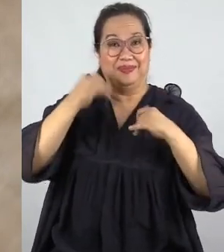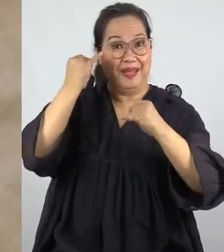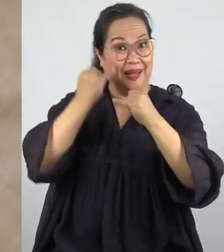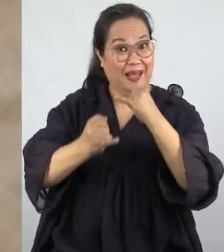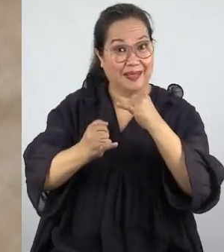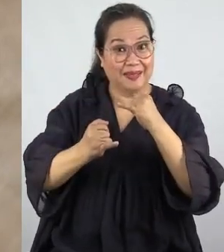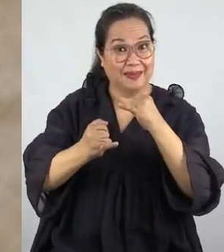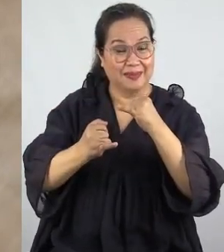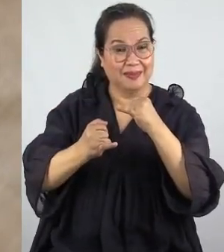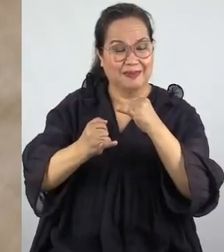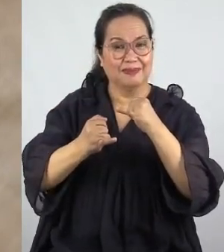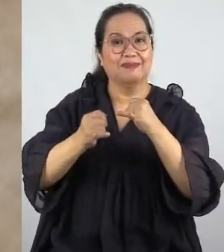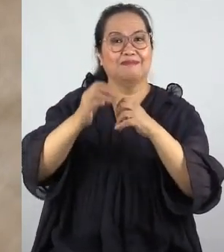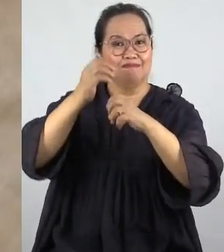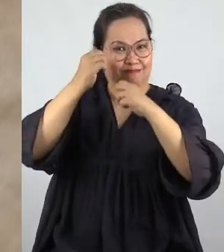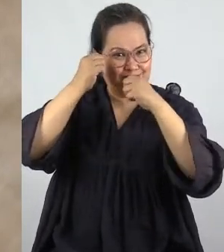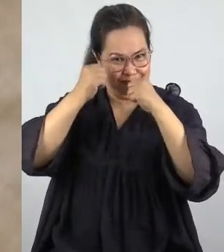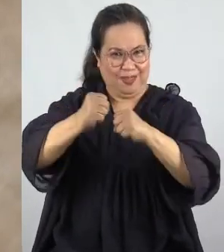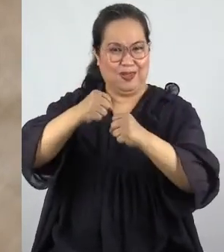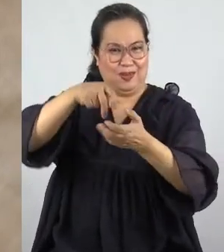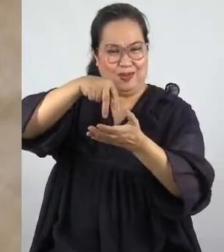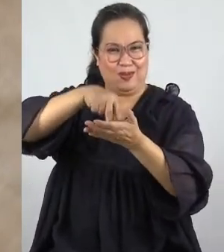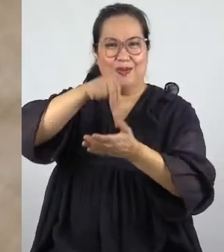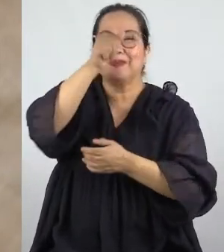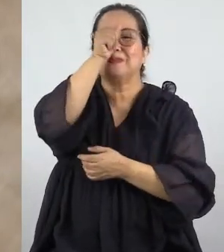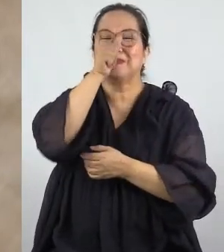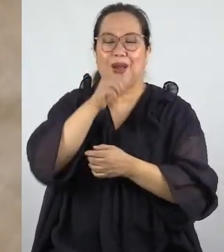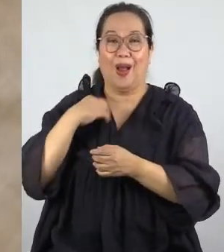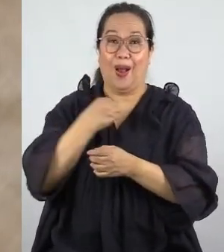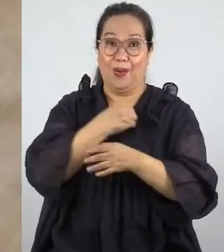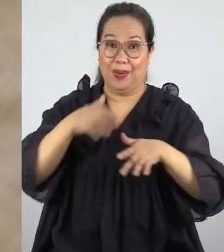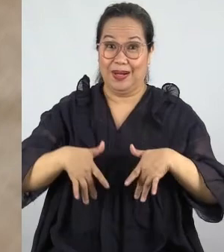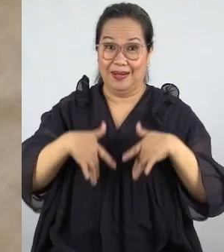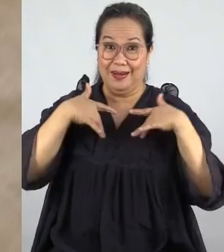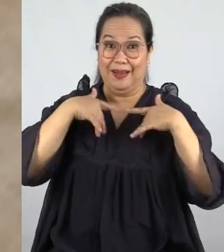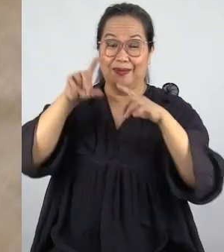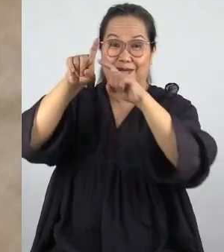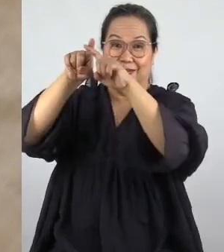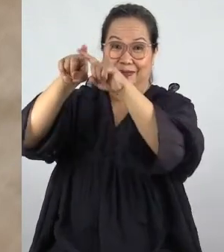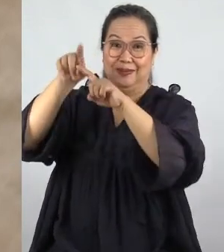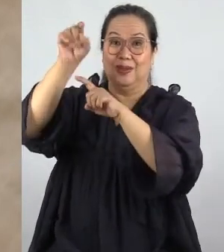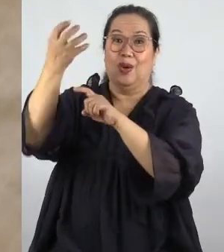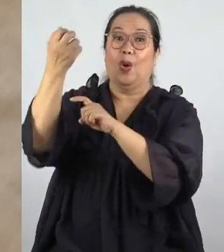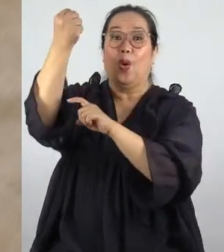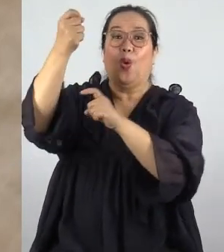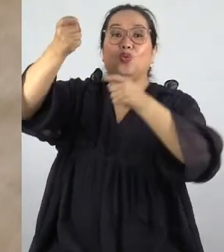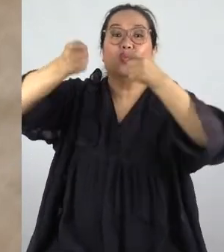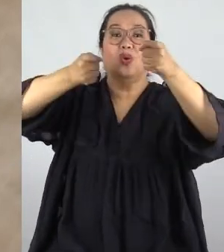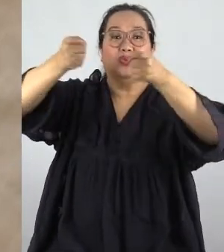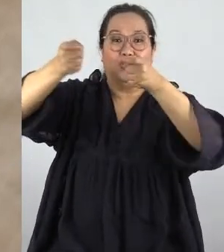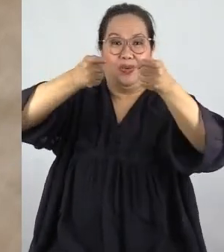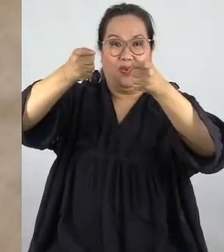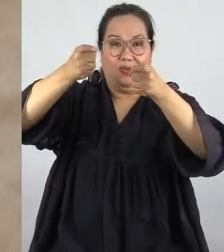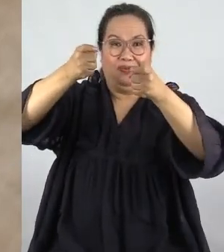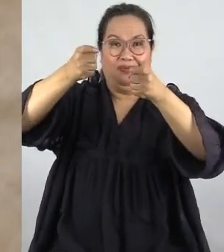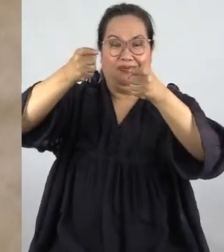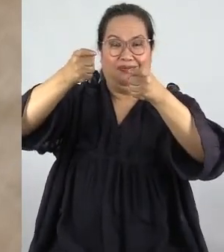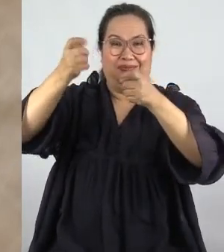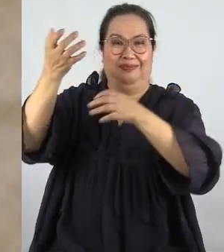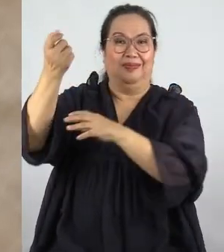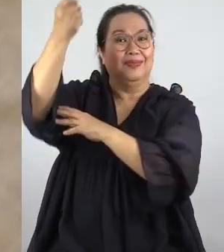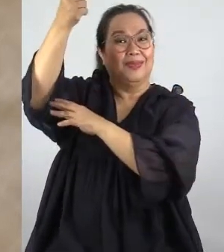lahat, itatatag natin ang ating pamumuhay sa kanyang kapamahalaan. Ang